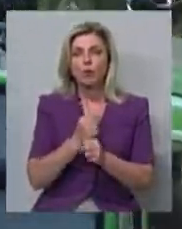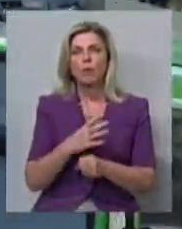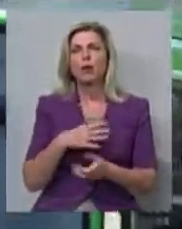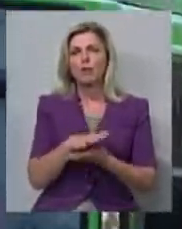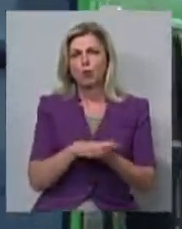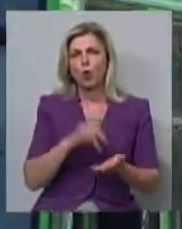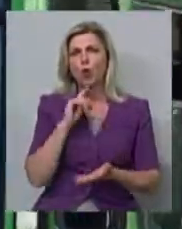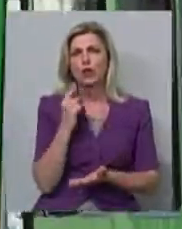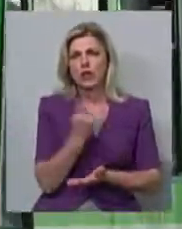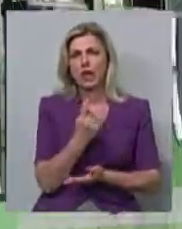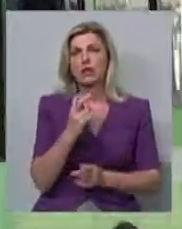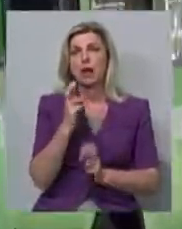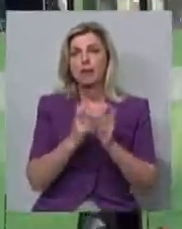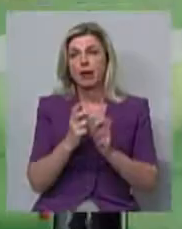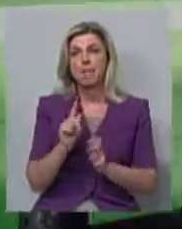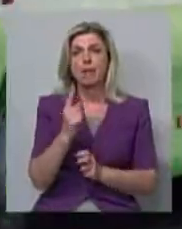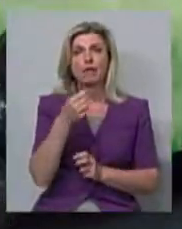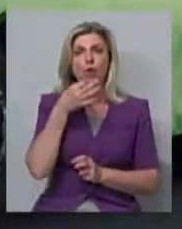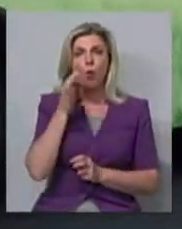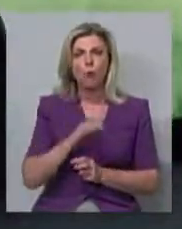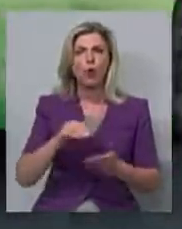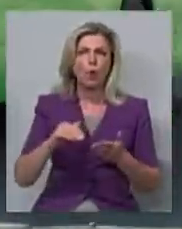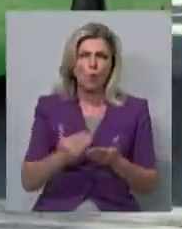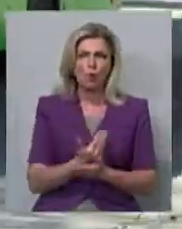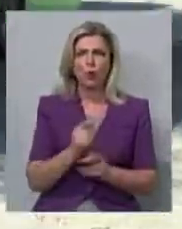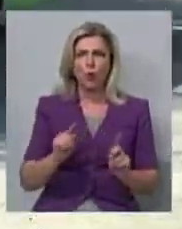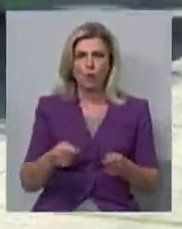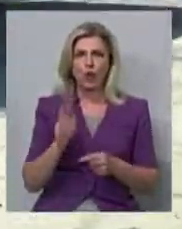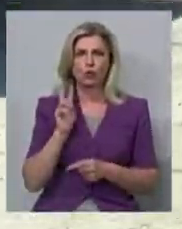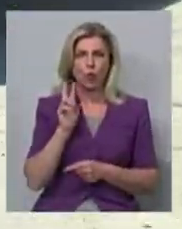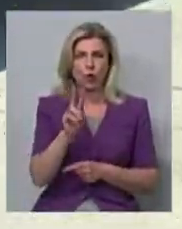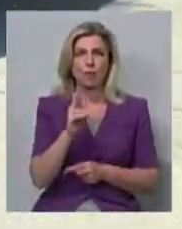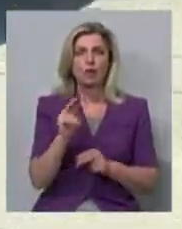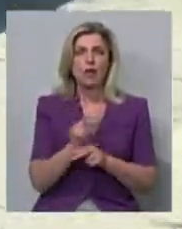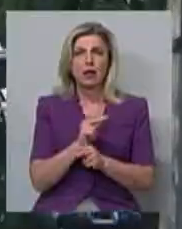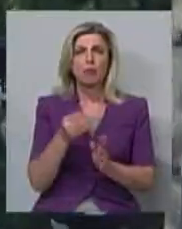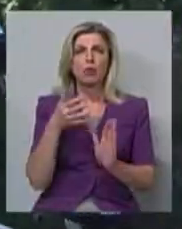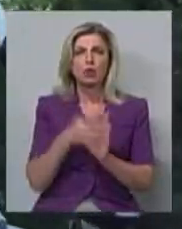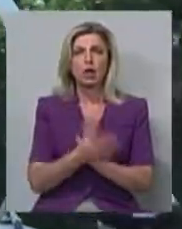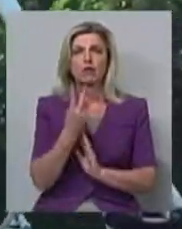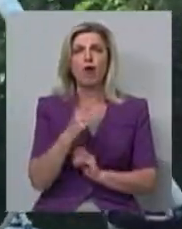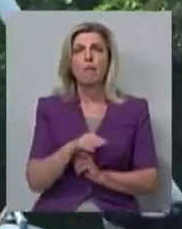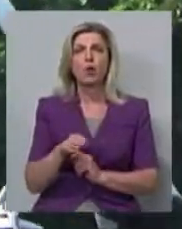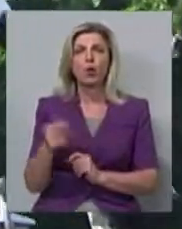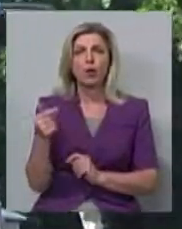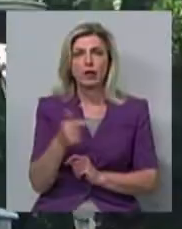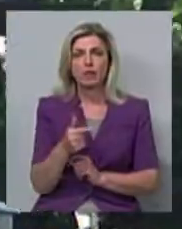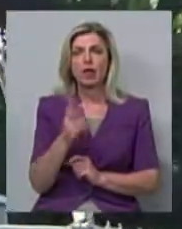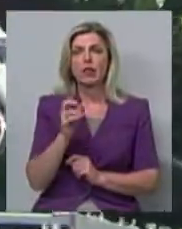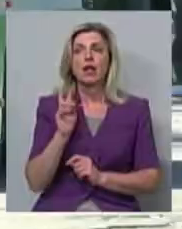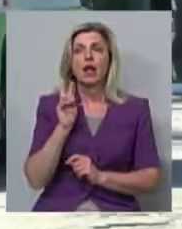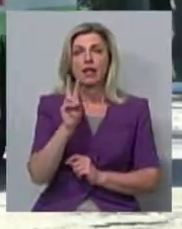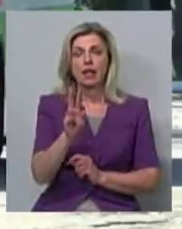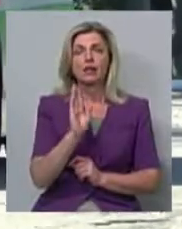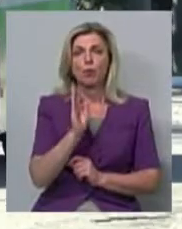На підприємстві це перший досвід повного оновлення тролейбуса. На ремонт витратили 2 мільйони гривень. На лінію машина